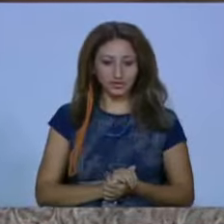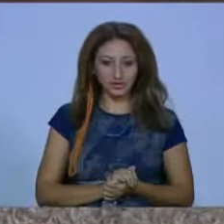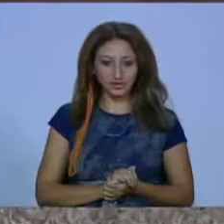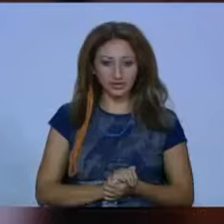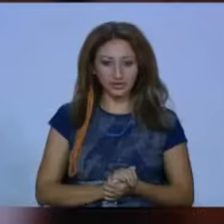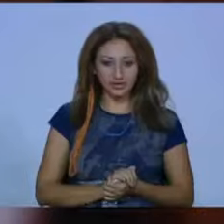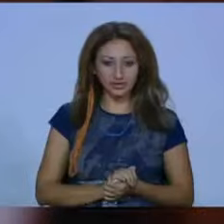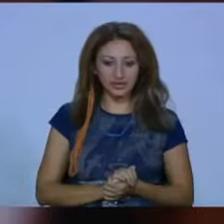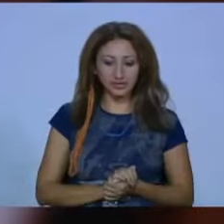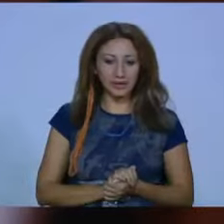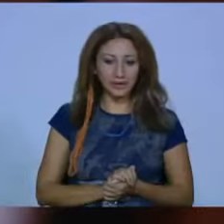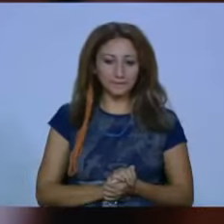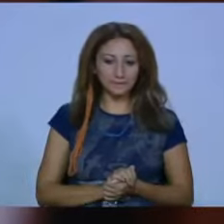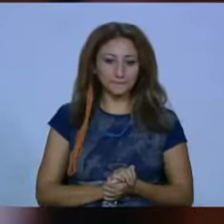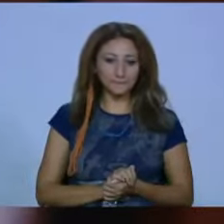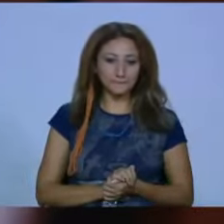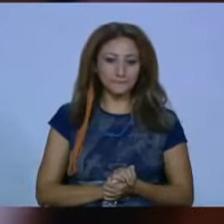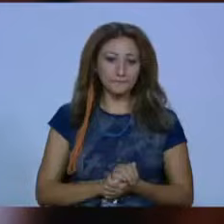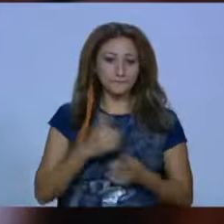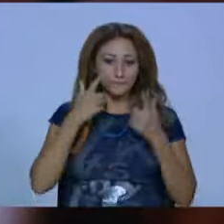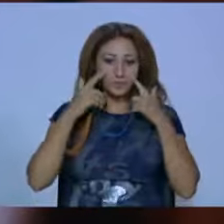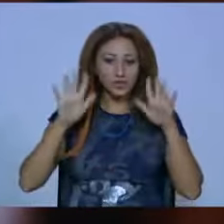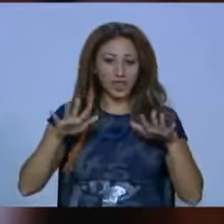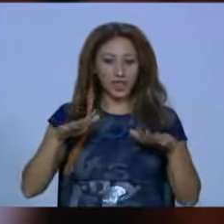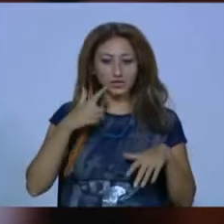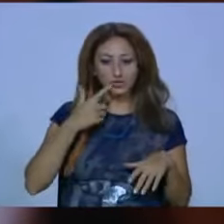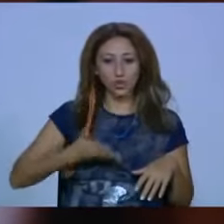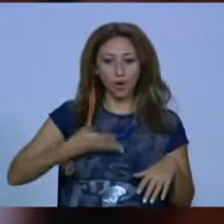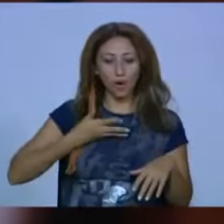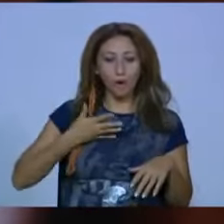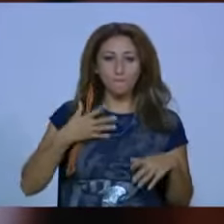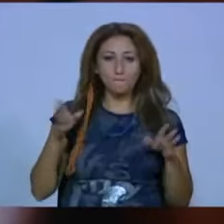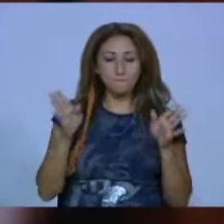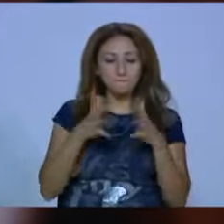ناس مناها تعيش العمر جنبه،